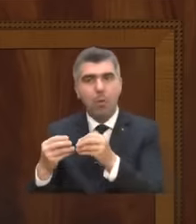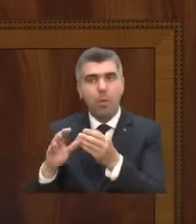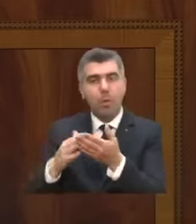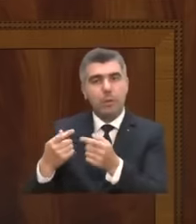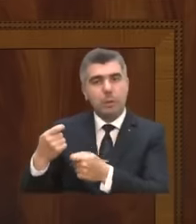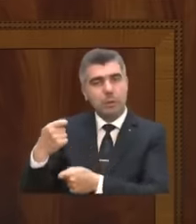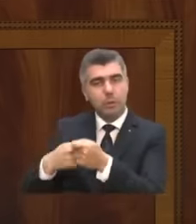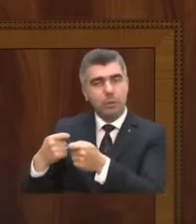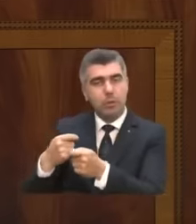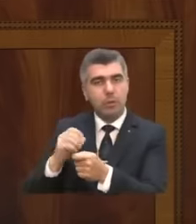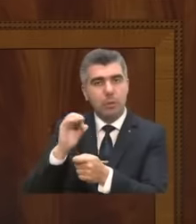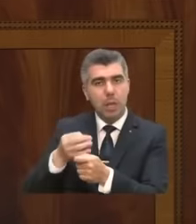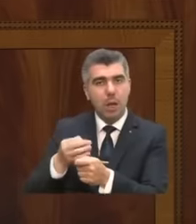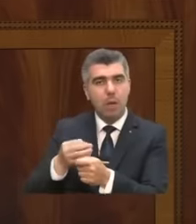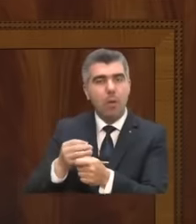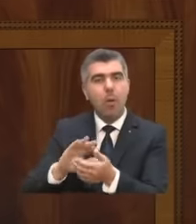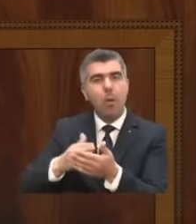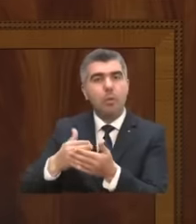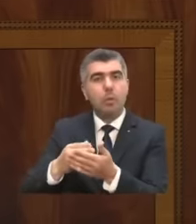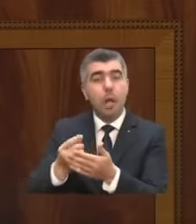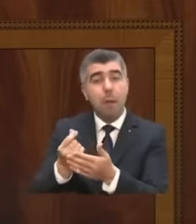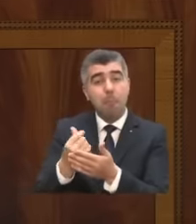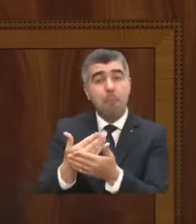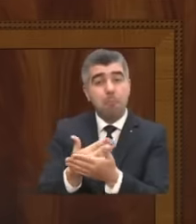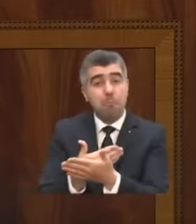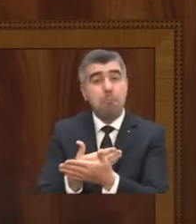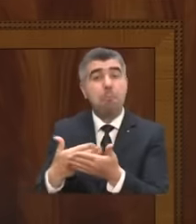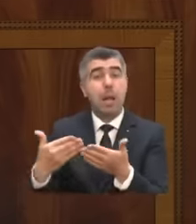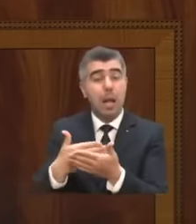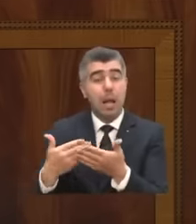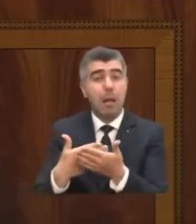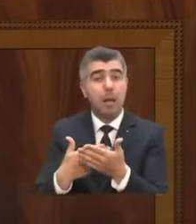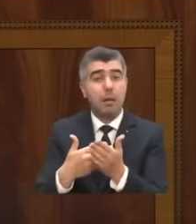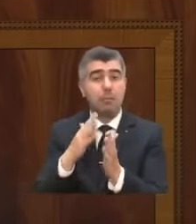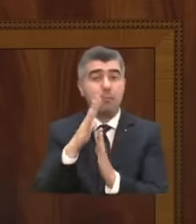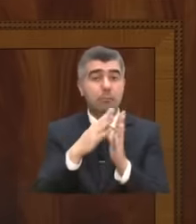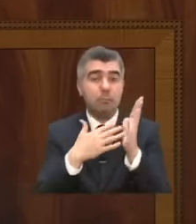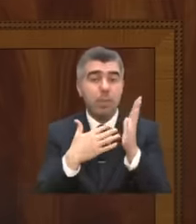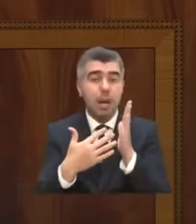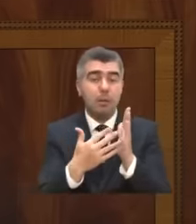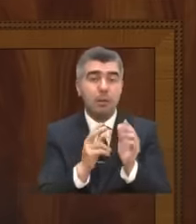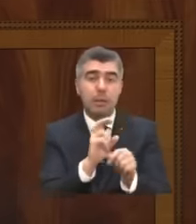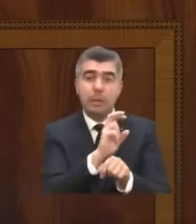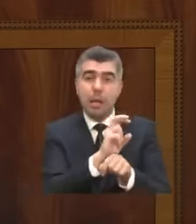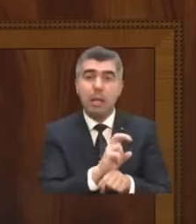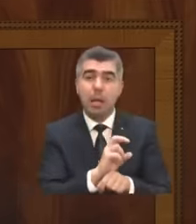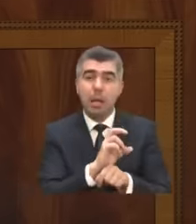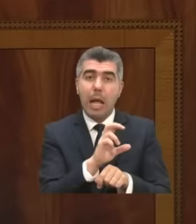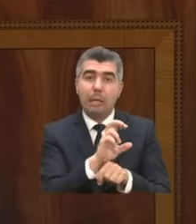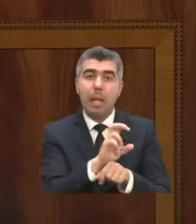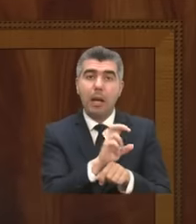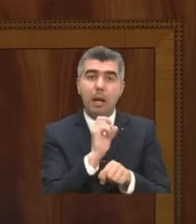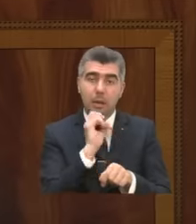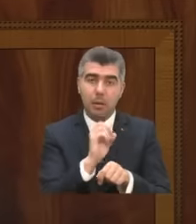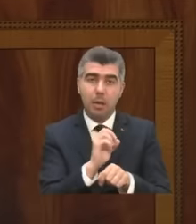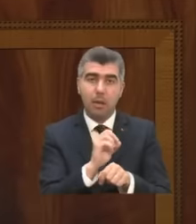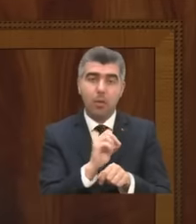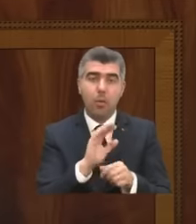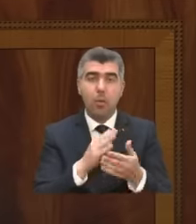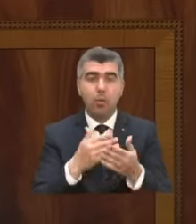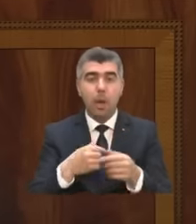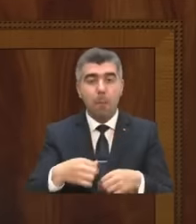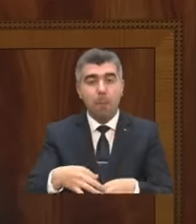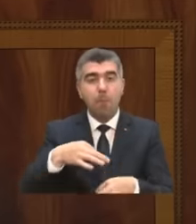كنعرفوه، ولكن بغينا نربطوه مع الملايير التي صرفت على المخطط، ماشي فقط الدراهم وانما ايضا ملايير الامتار